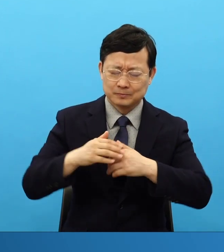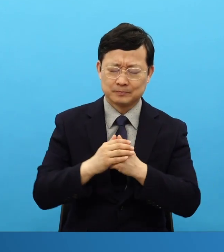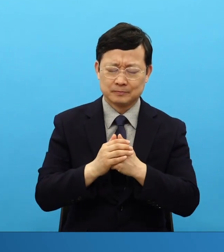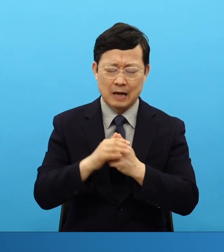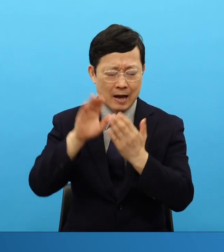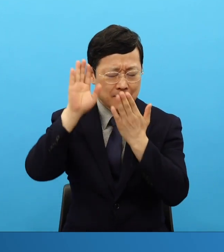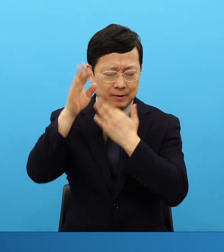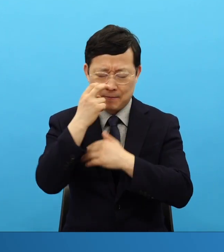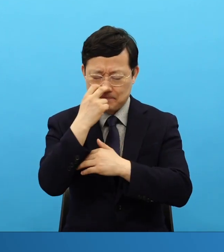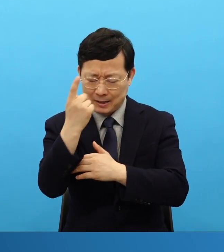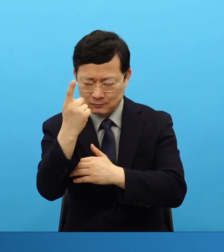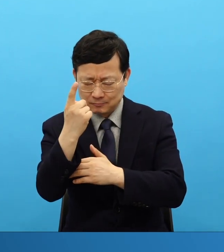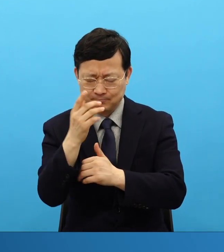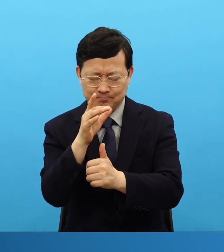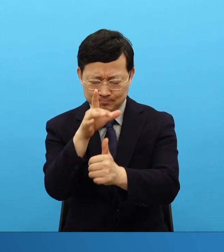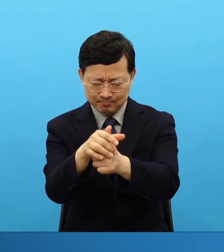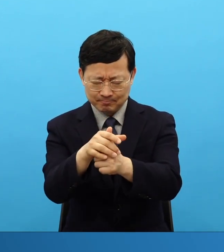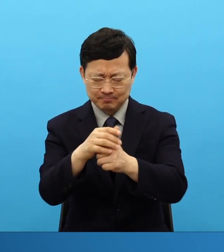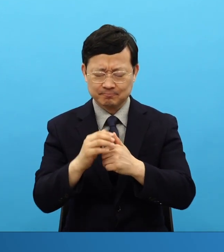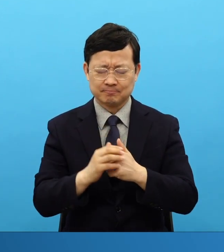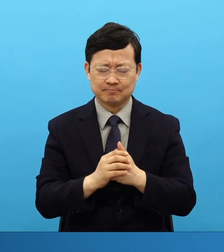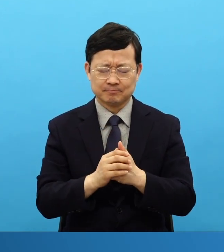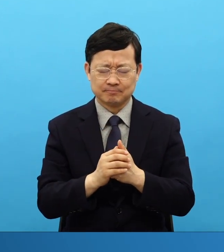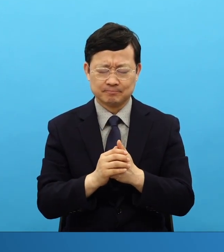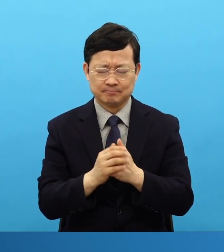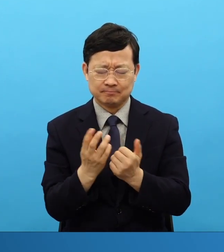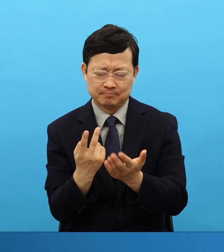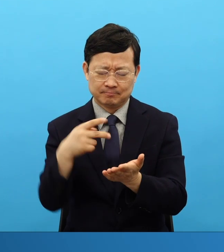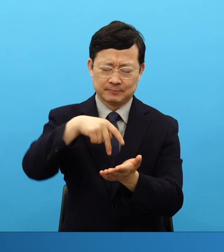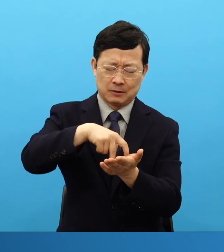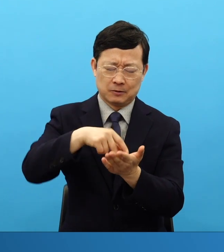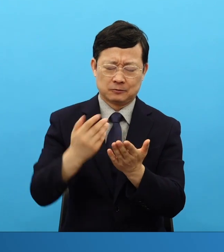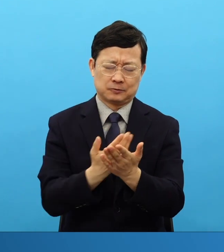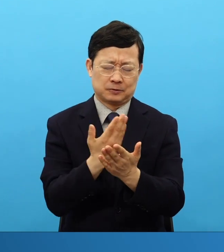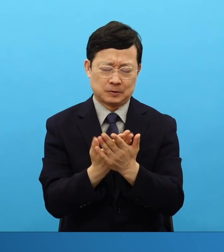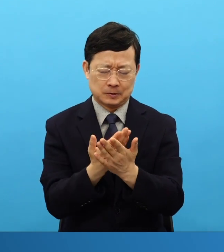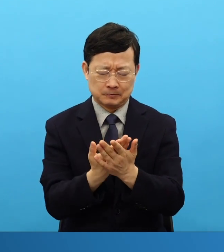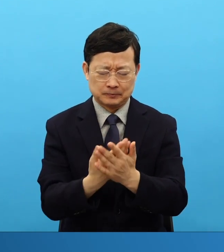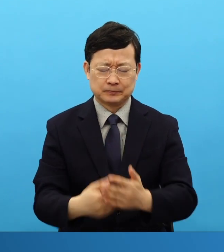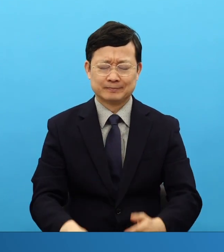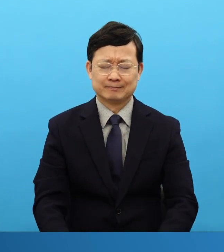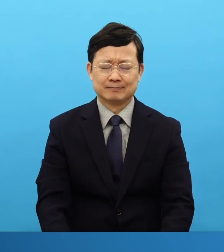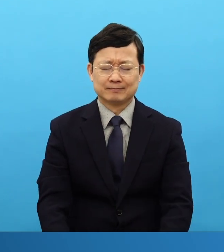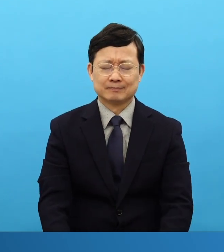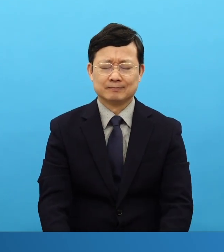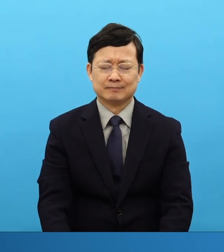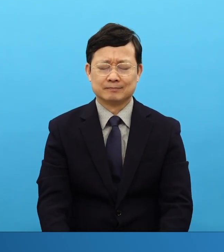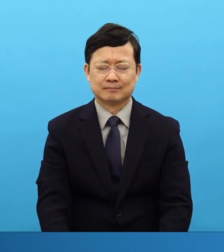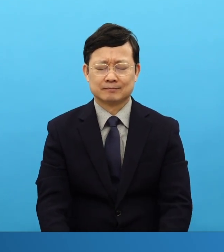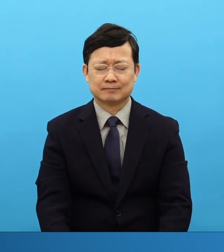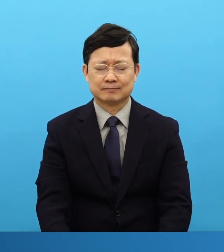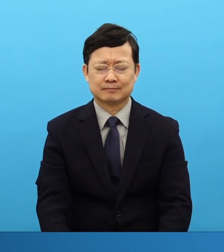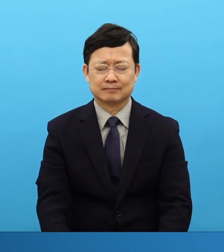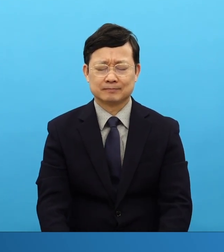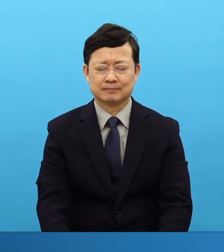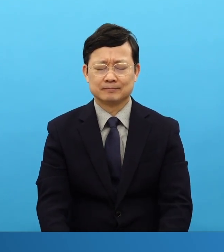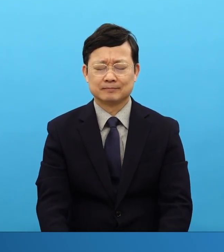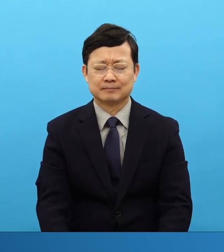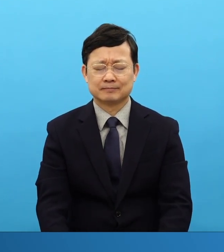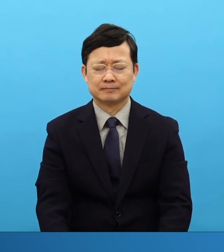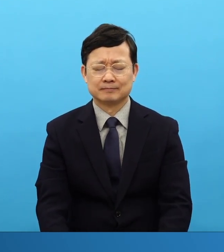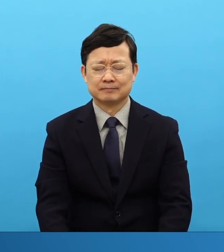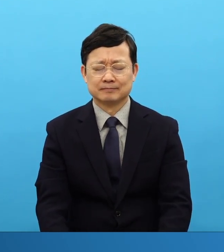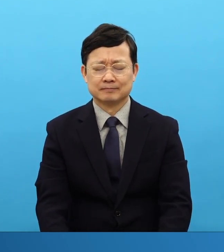미래 파수꾼으로 세워 주시옵소서. 신학생들을 그리스도의 대신이 미래의